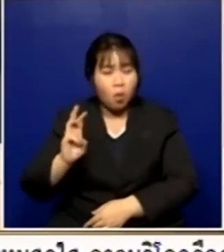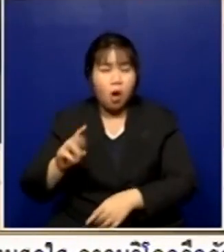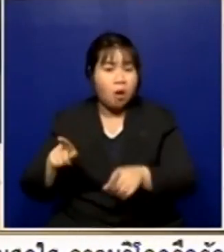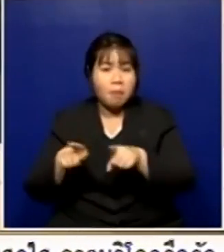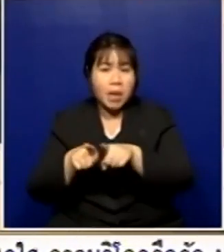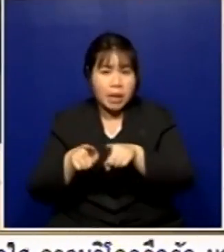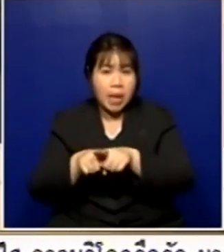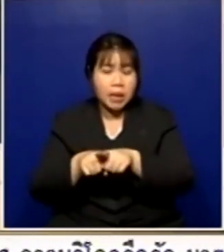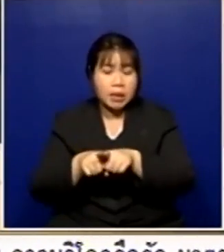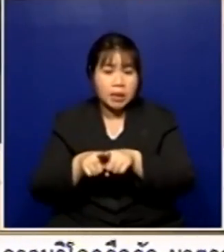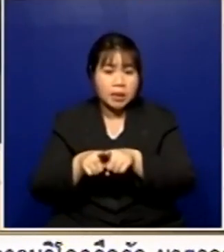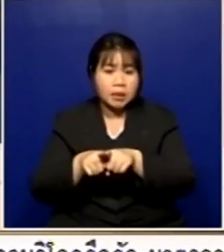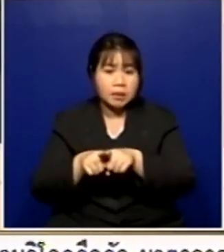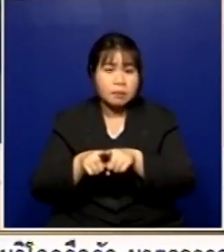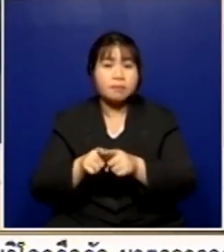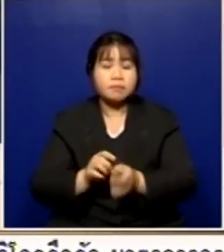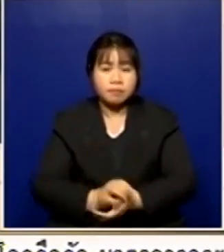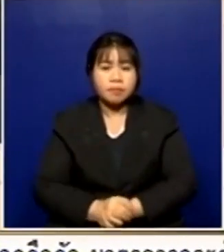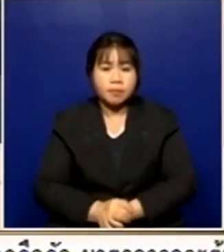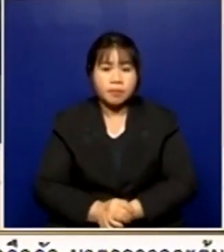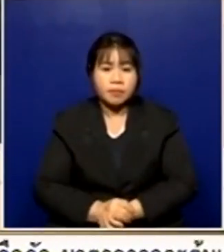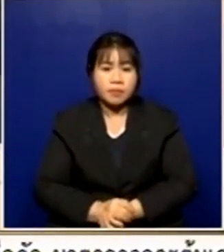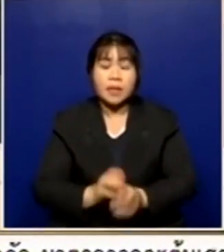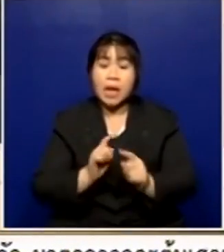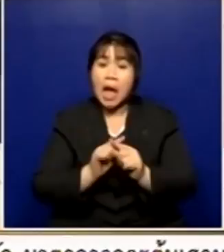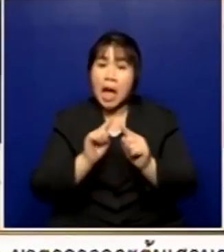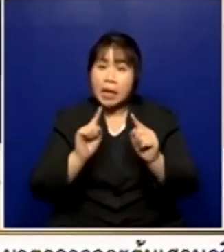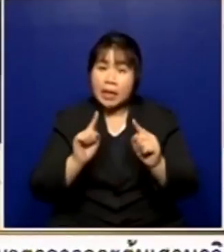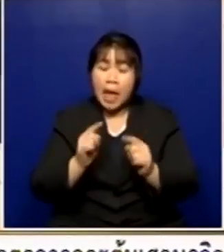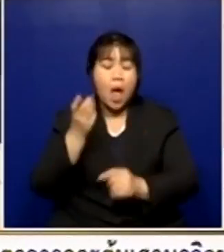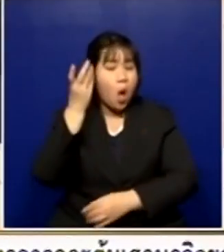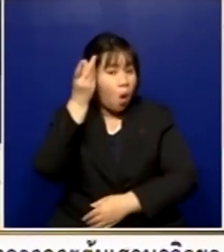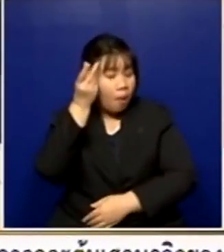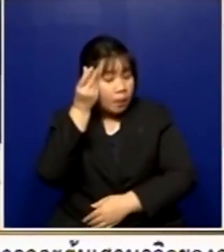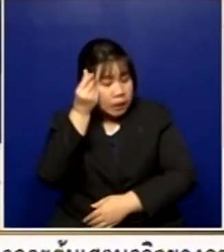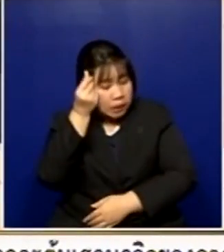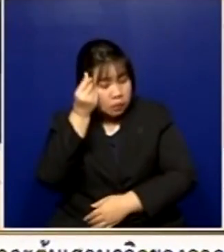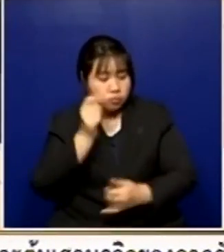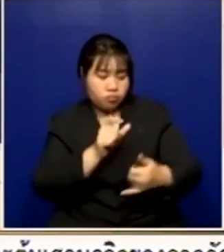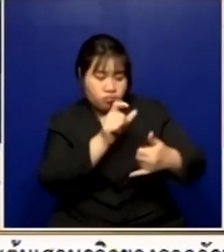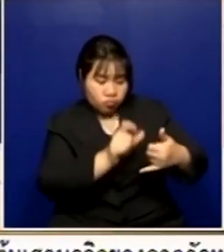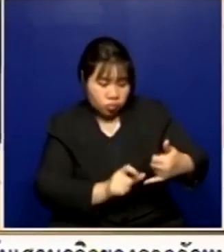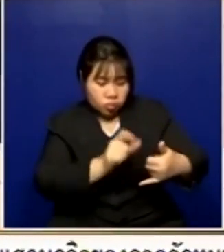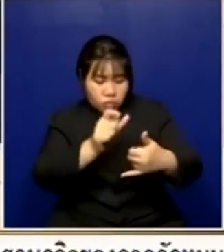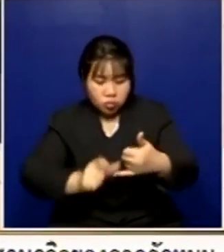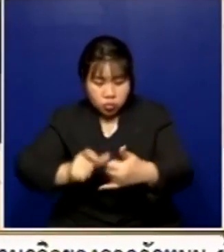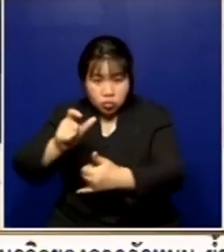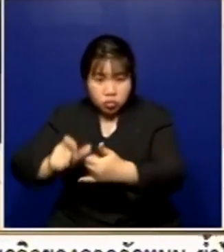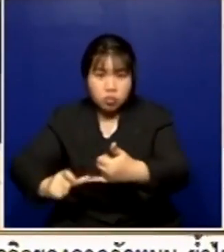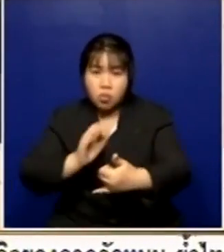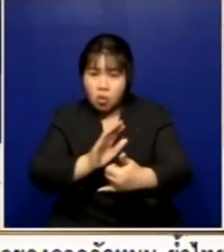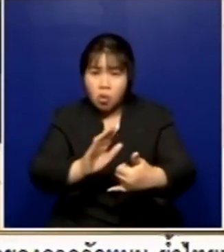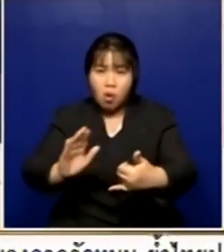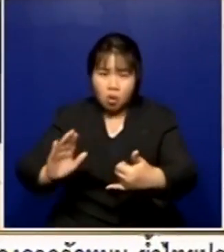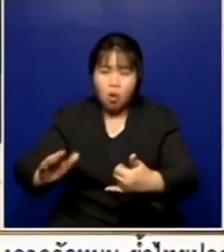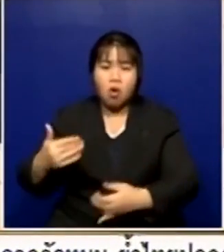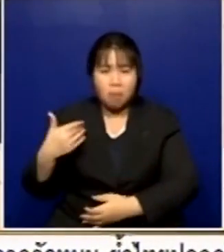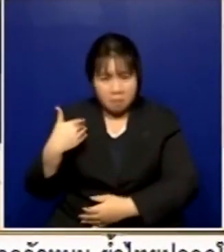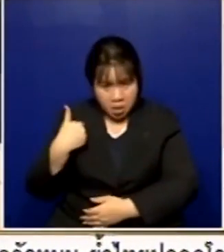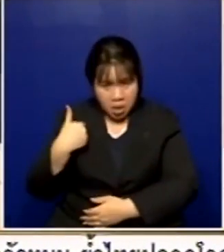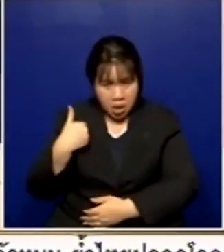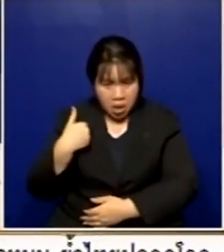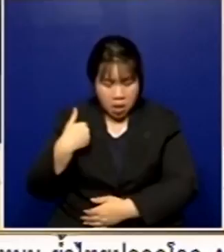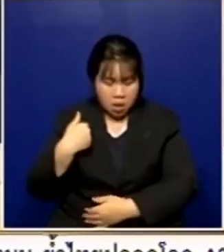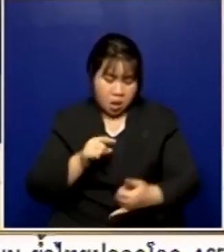อัสดรแค่มีได้ทัศนะร้านขายความคิดและ